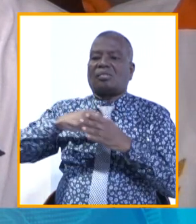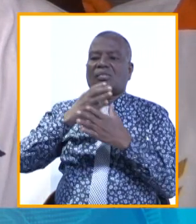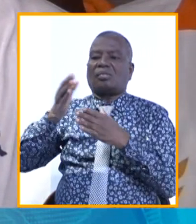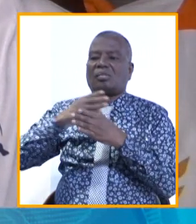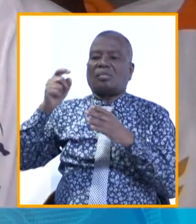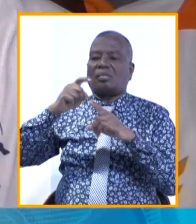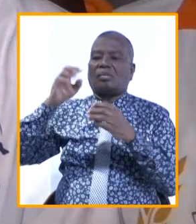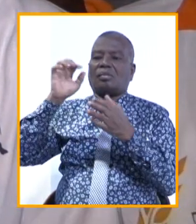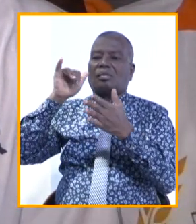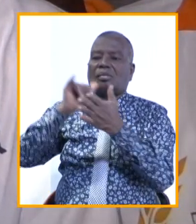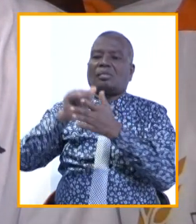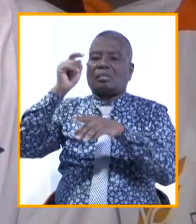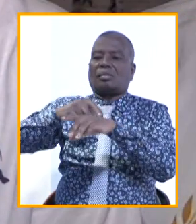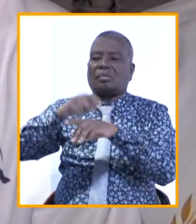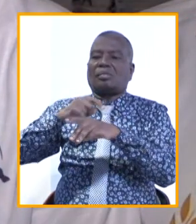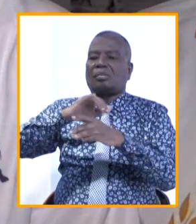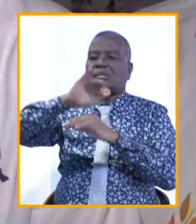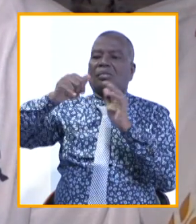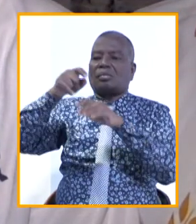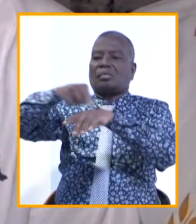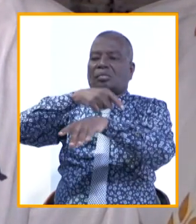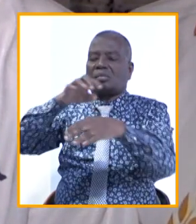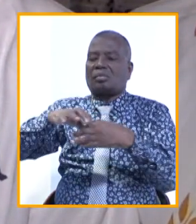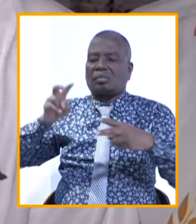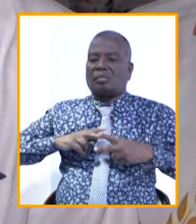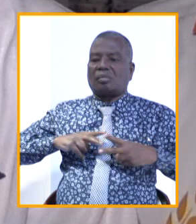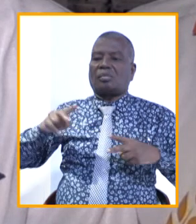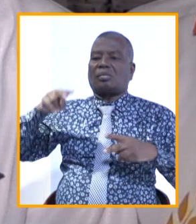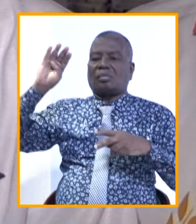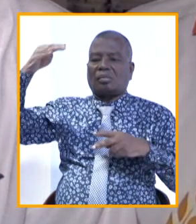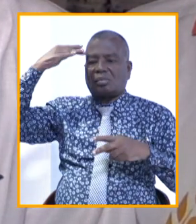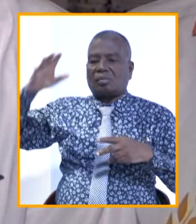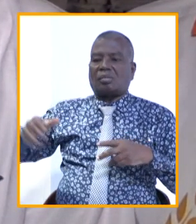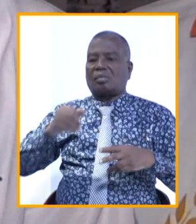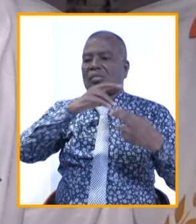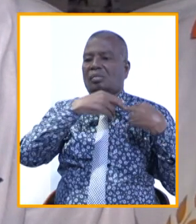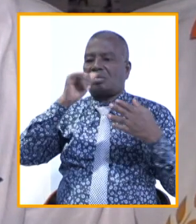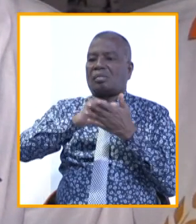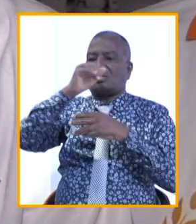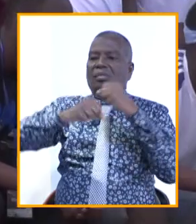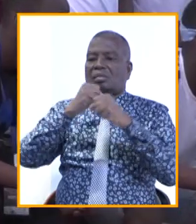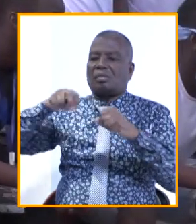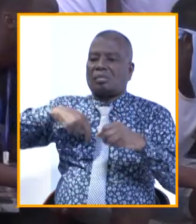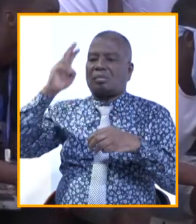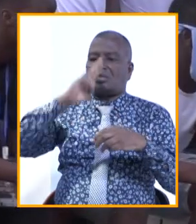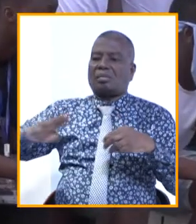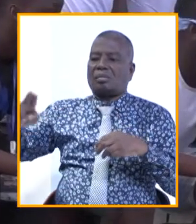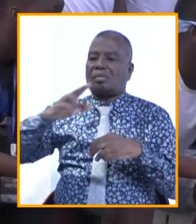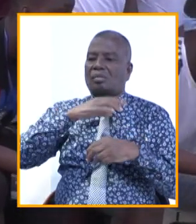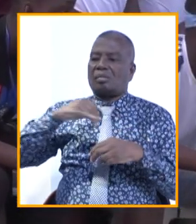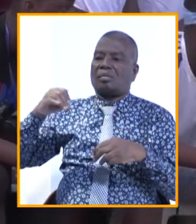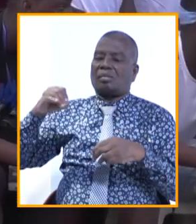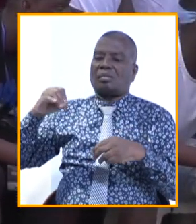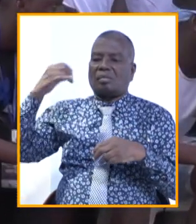ce moment ensemble tout le long des vacances. Le ministre nous a pris en charge cette année et vraiment nous sommes honorés. S'unir